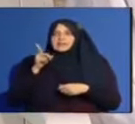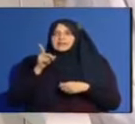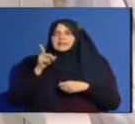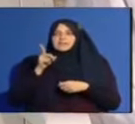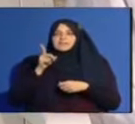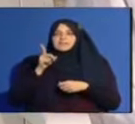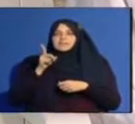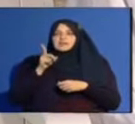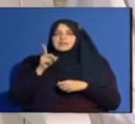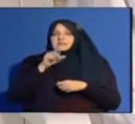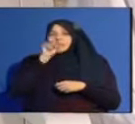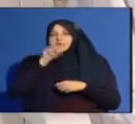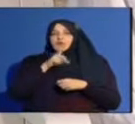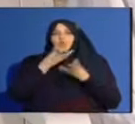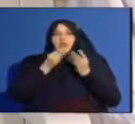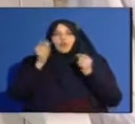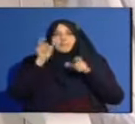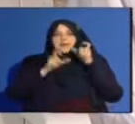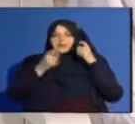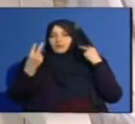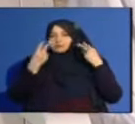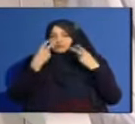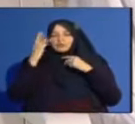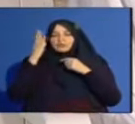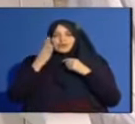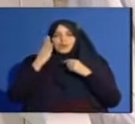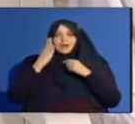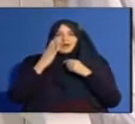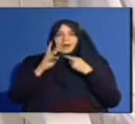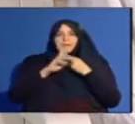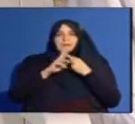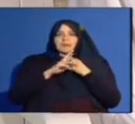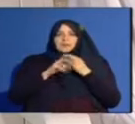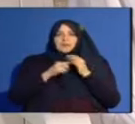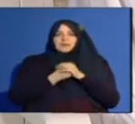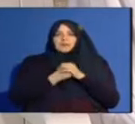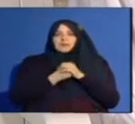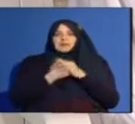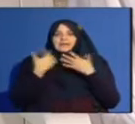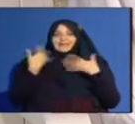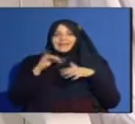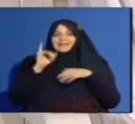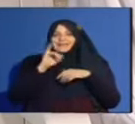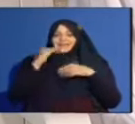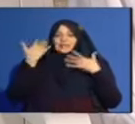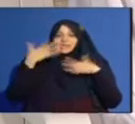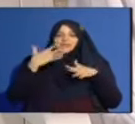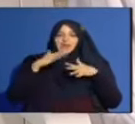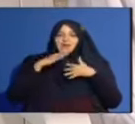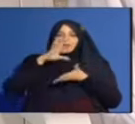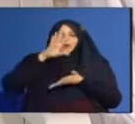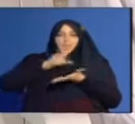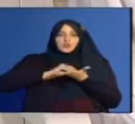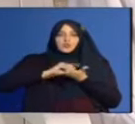يهم الكثير من الناس الذين استصدروا أحكاما قضائية